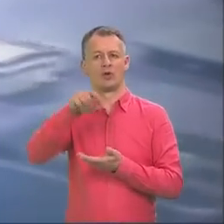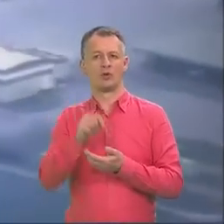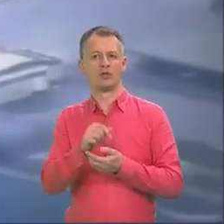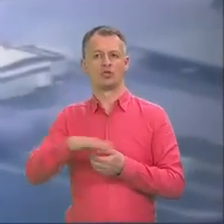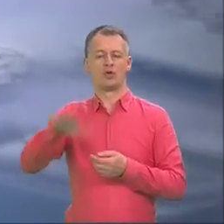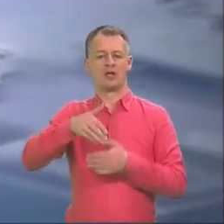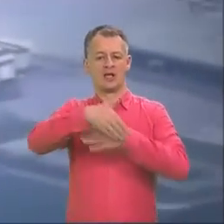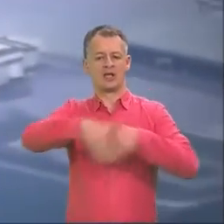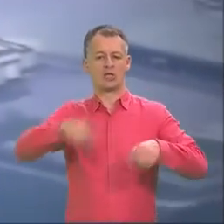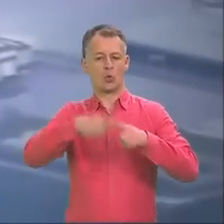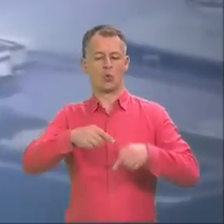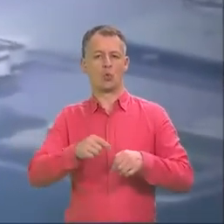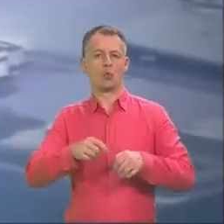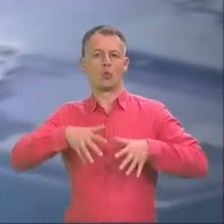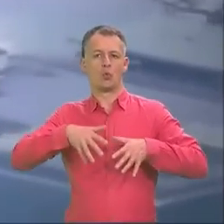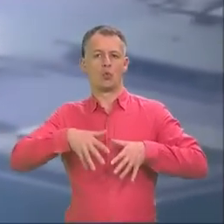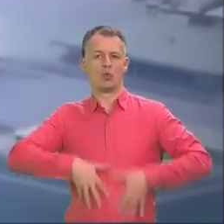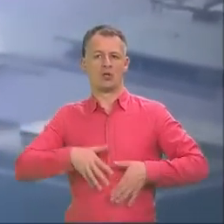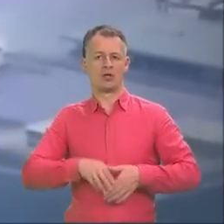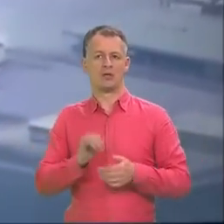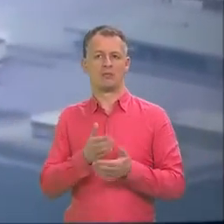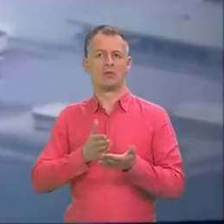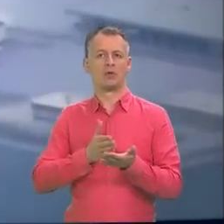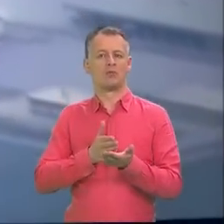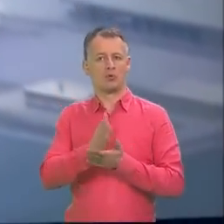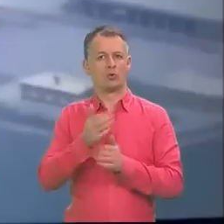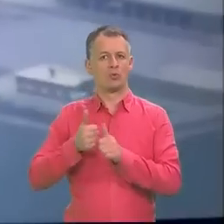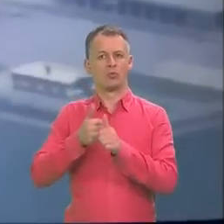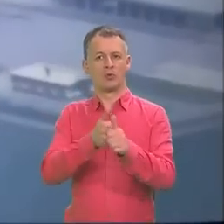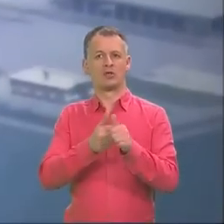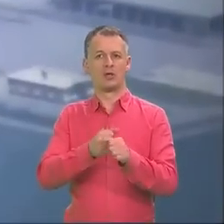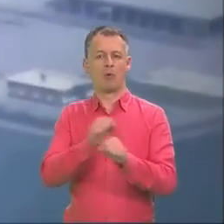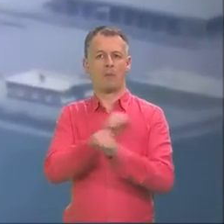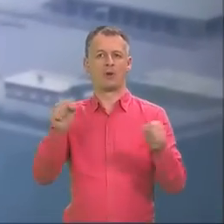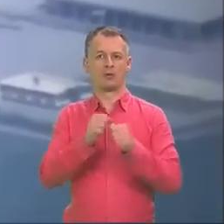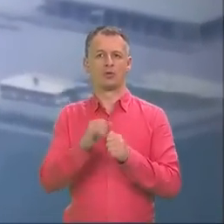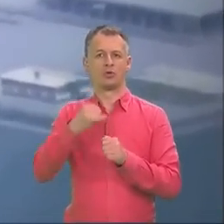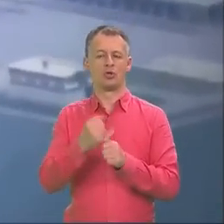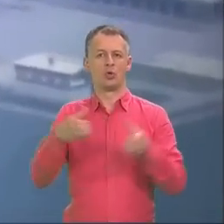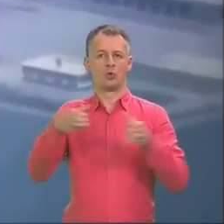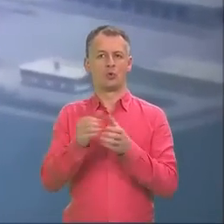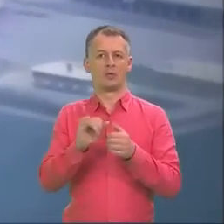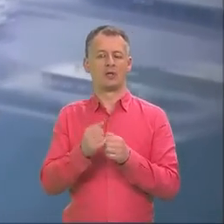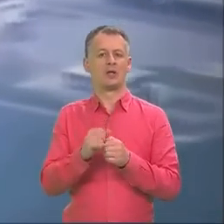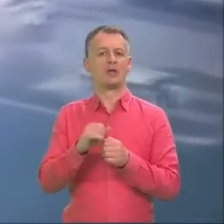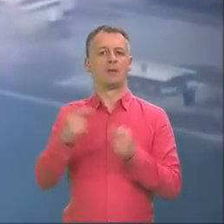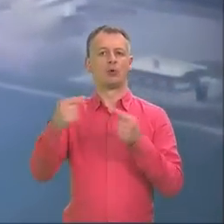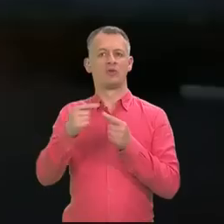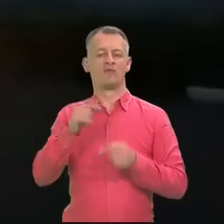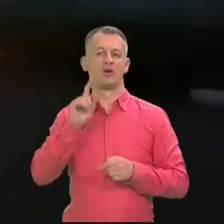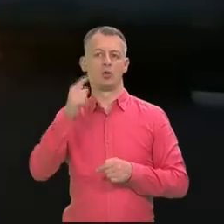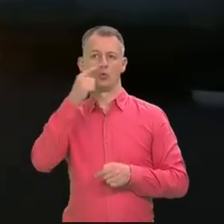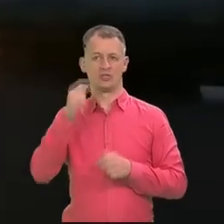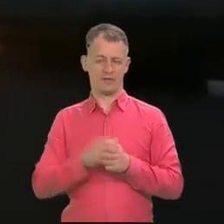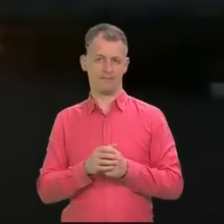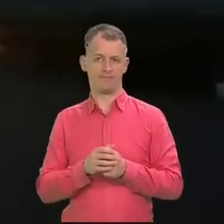se află la granița cu Ucraina a fost vizată în mod repetat de bombardamentele acestora, precum și de incursiuni ale unor grupări paramilitare anti-Kremlin.